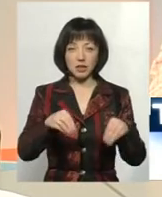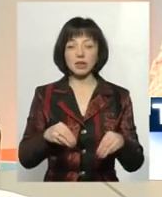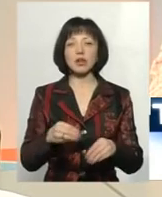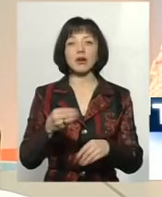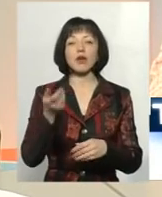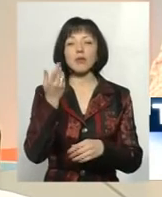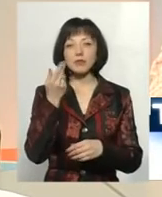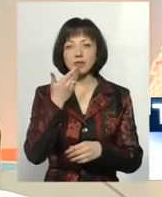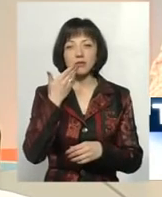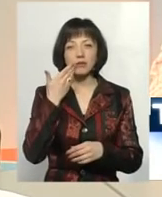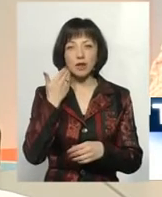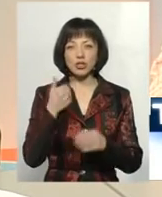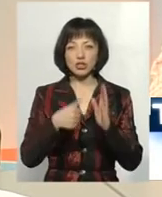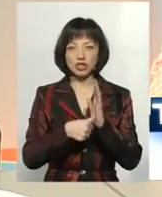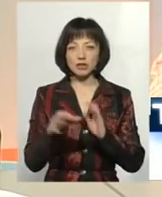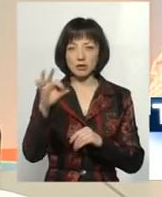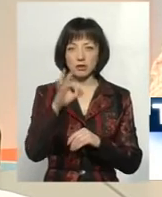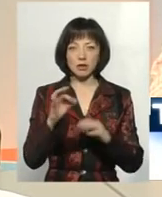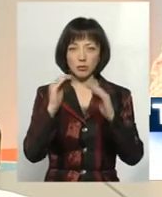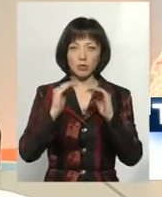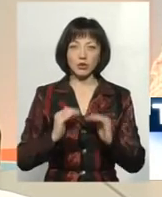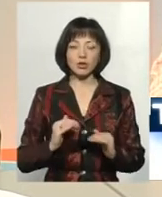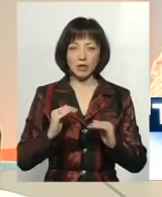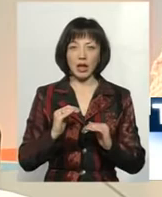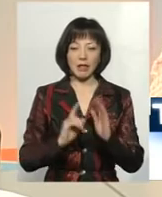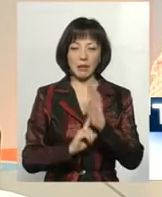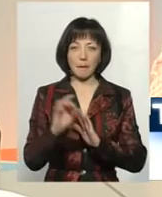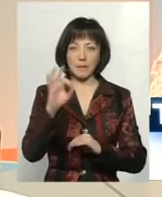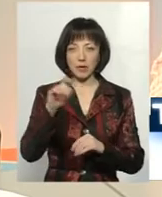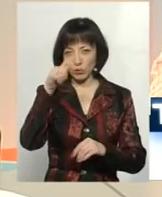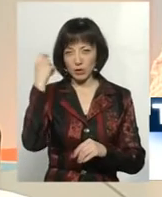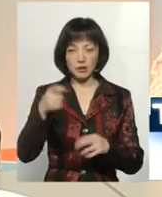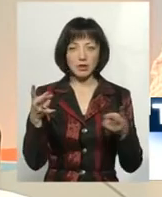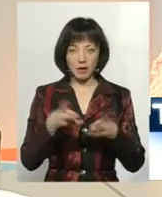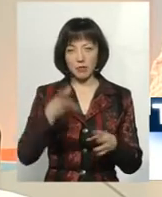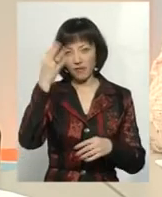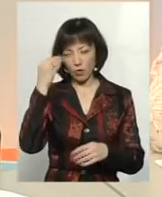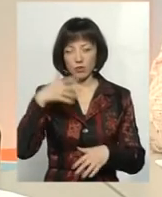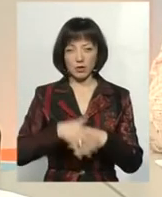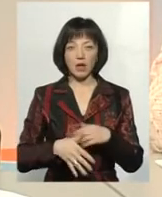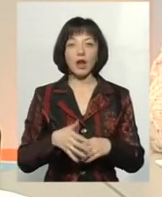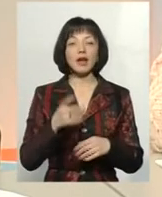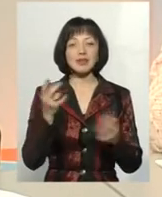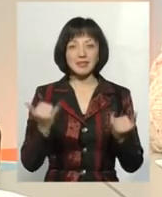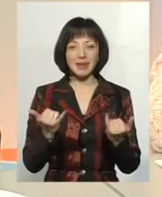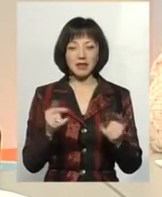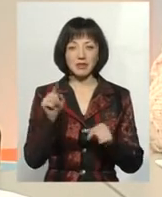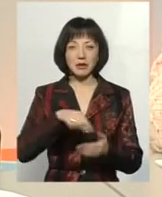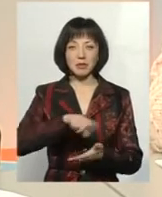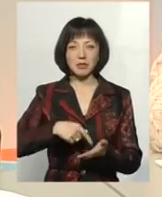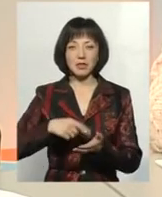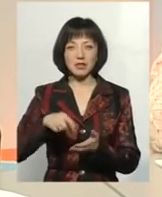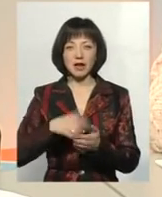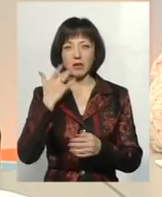назначно, ну, десь до 6 градусів понижує температуру повітря в літню спеку. Це треба теж людям розуміти. Зараз в тих містах, от